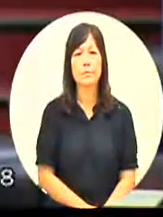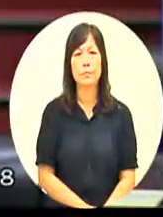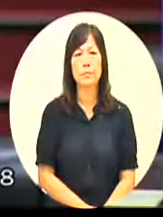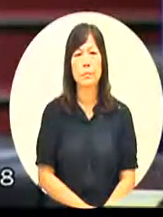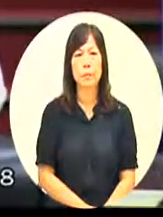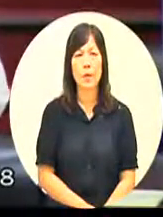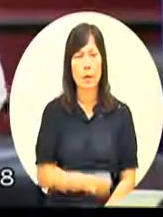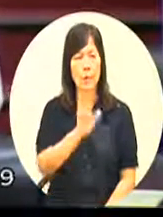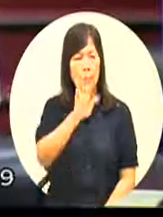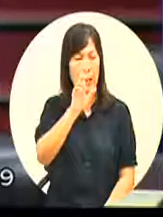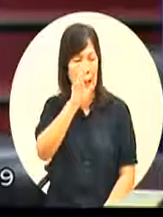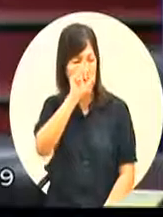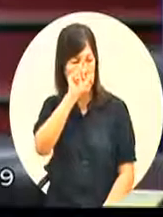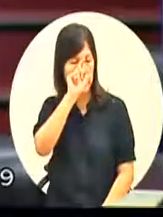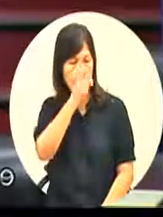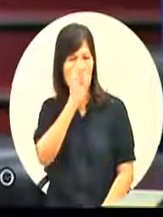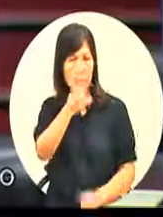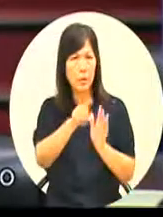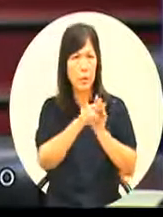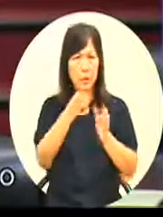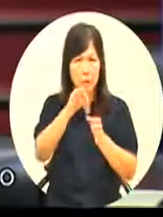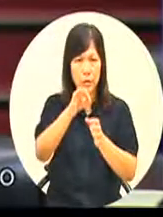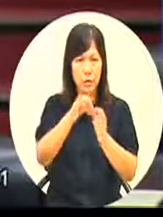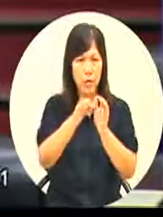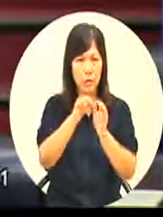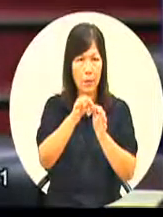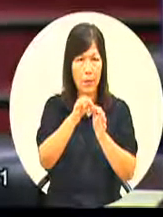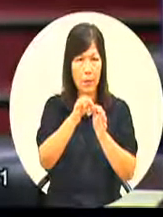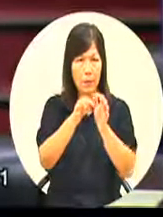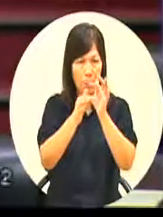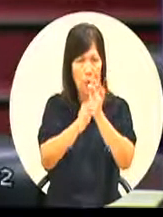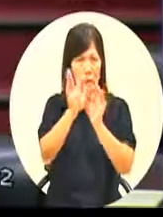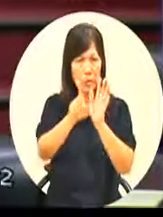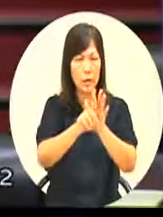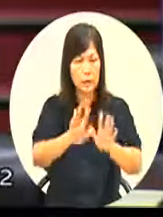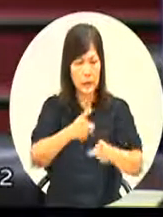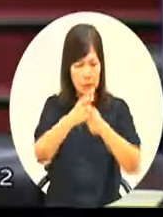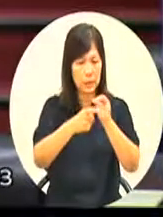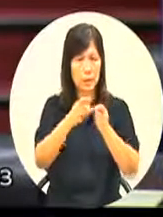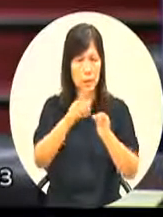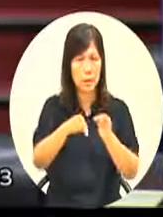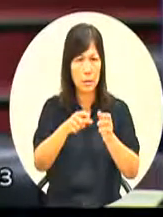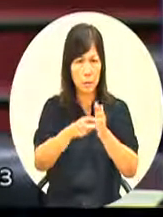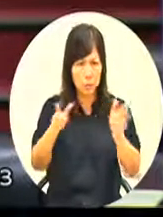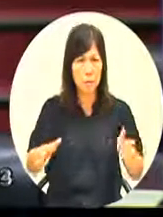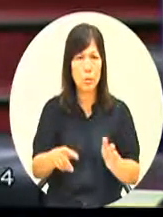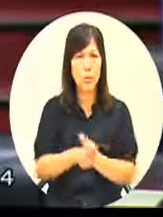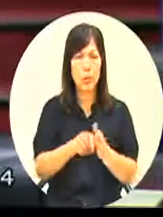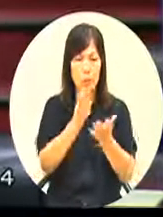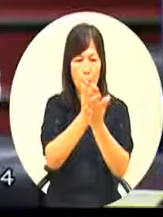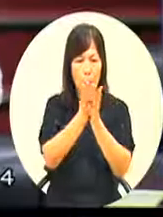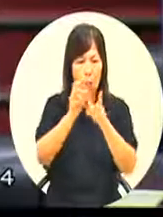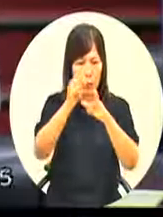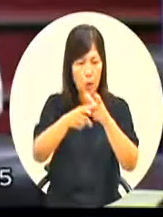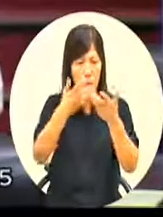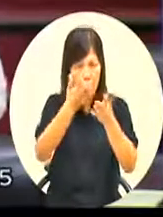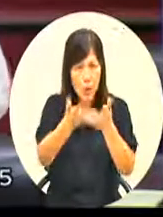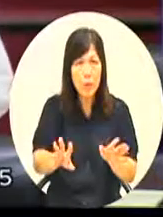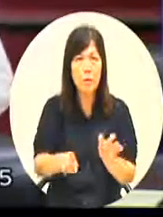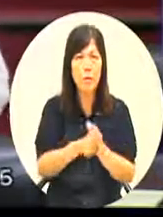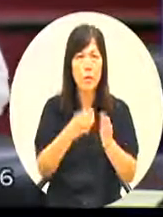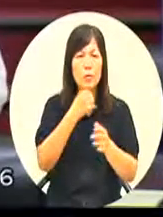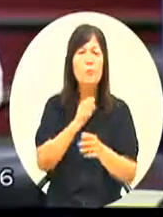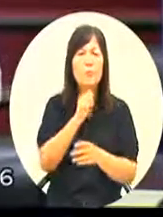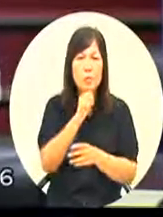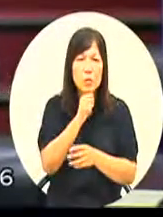有特别有一些收费标准，在今年度的有好几家了。那我有看到低收入